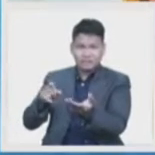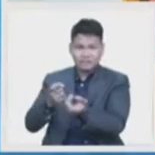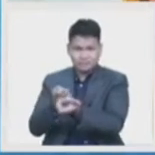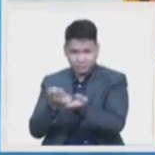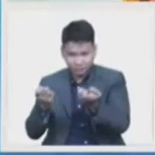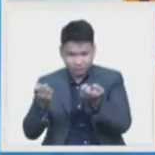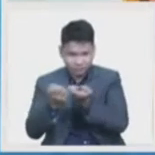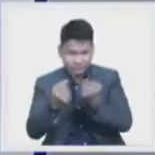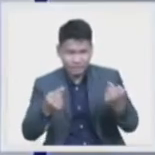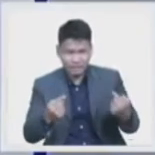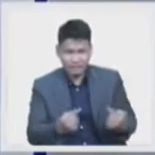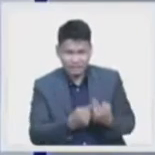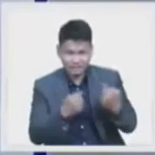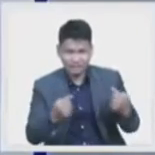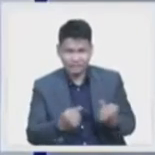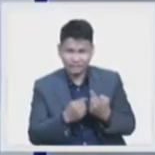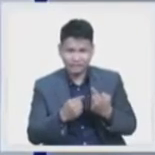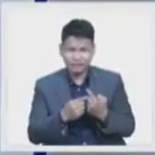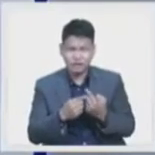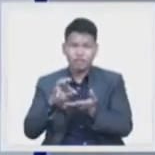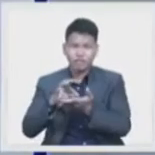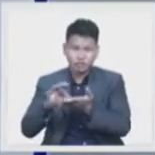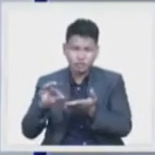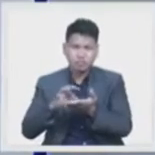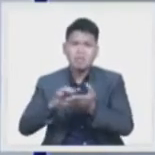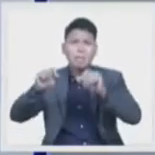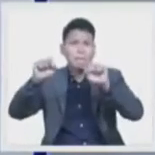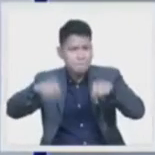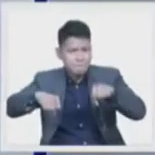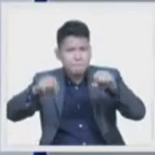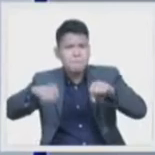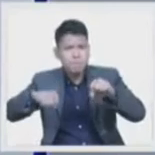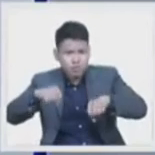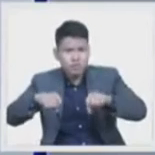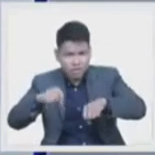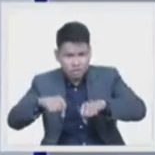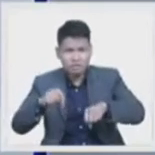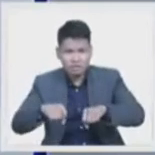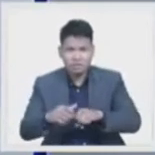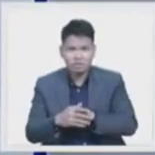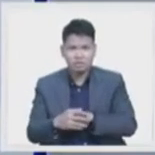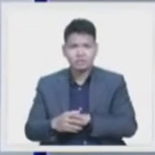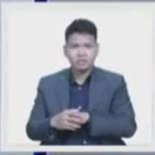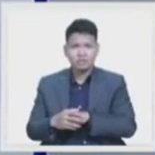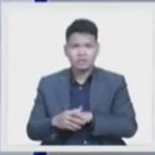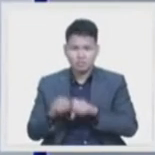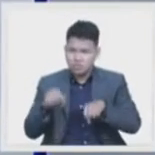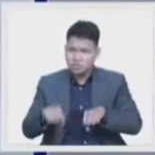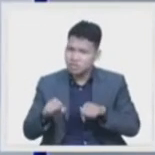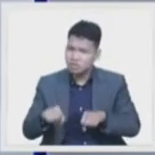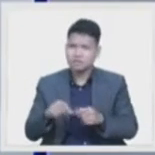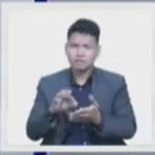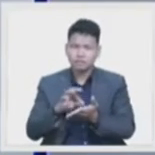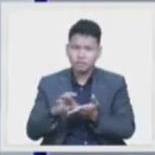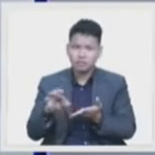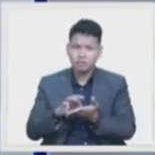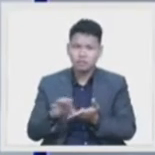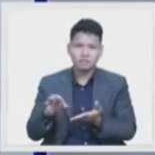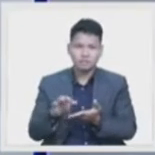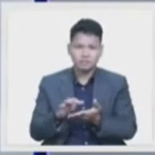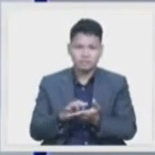sala. Forgiveness become possible. Ang kapasayluan sa sala, na imong posible. And